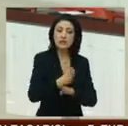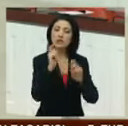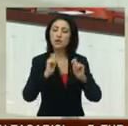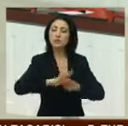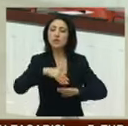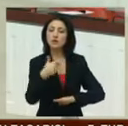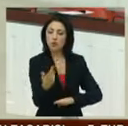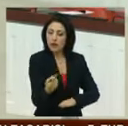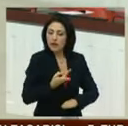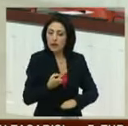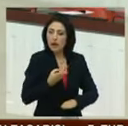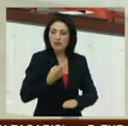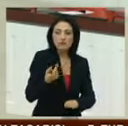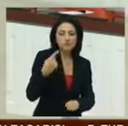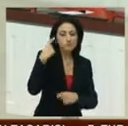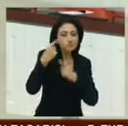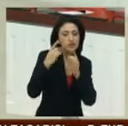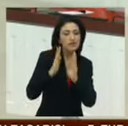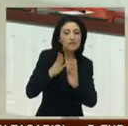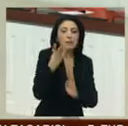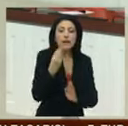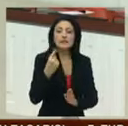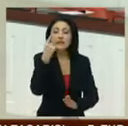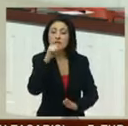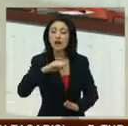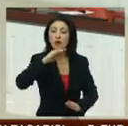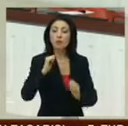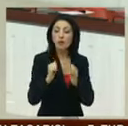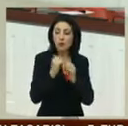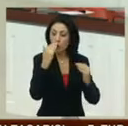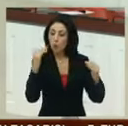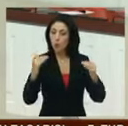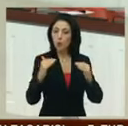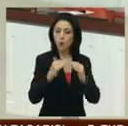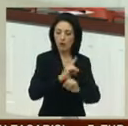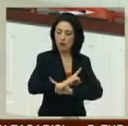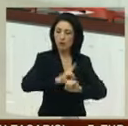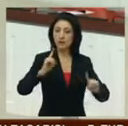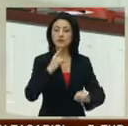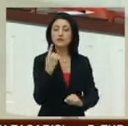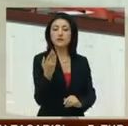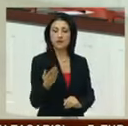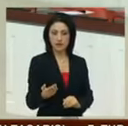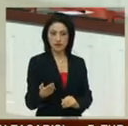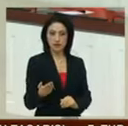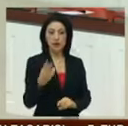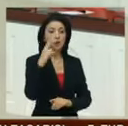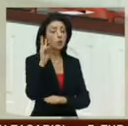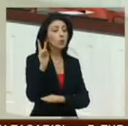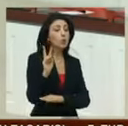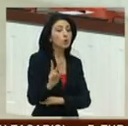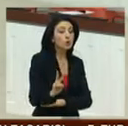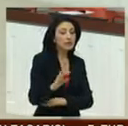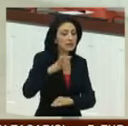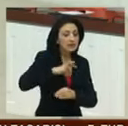sonra kendi sultanlığı devam etsin diye AB kurallarına uyum sağlamayı reddetti. Görüldü ki